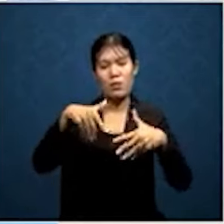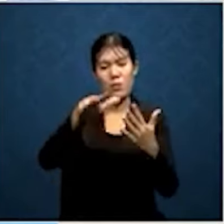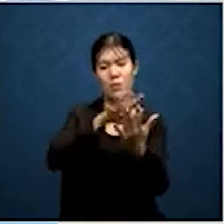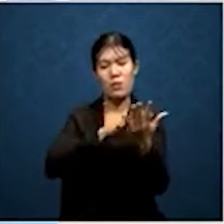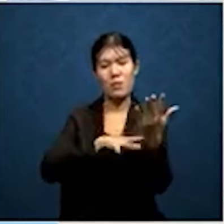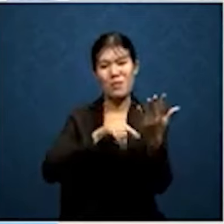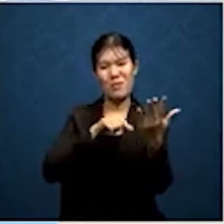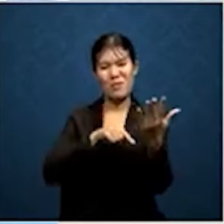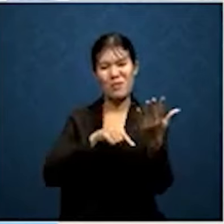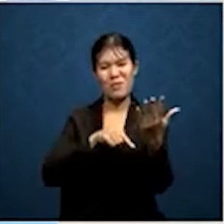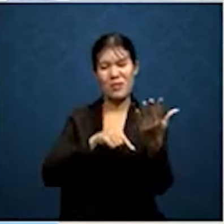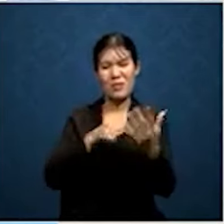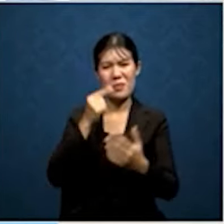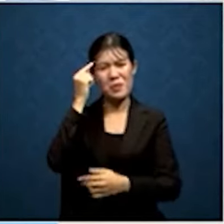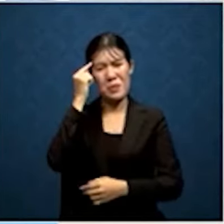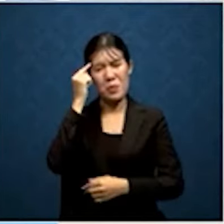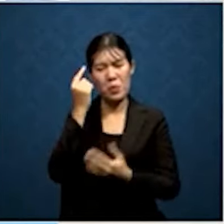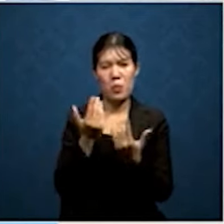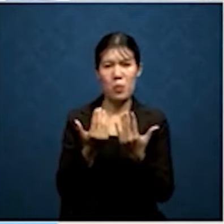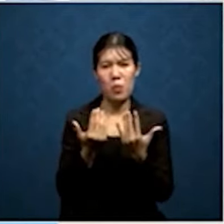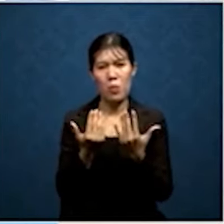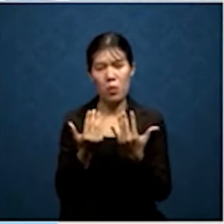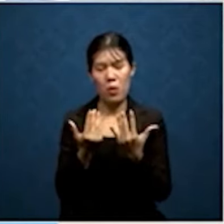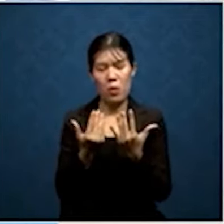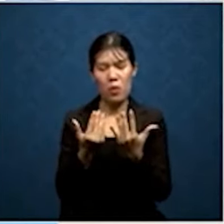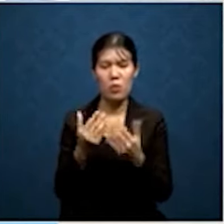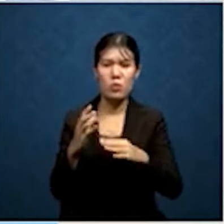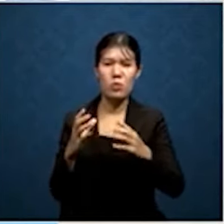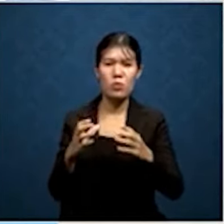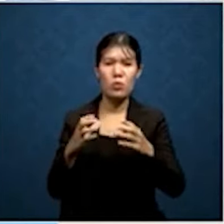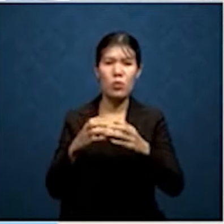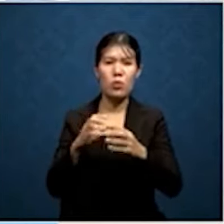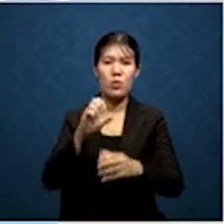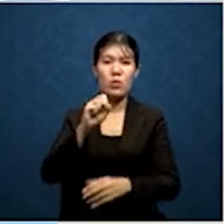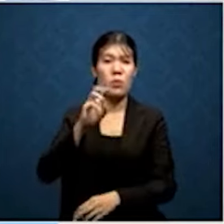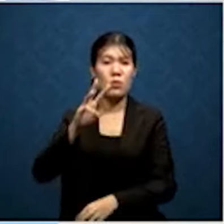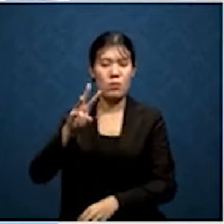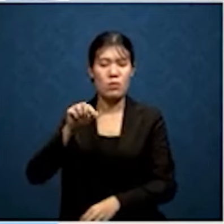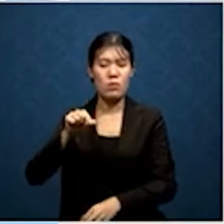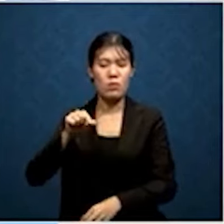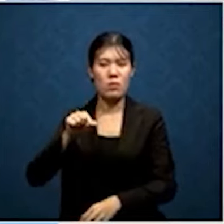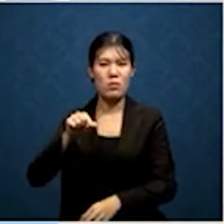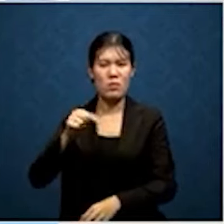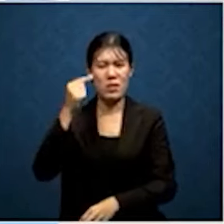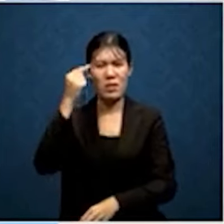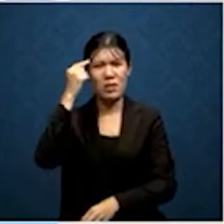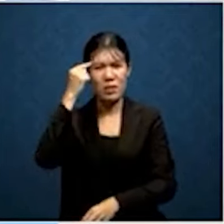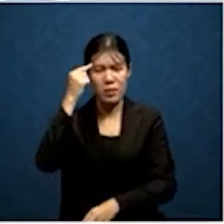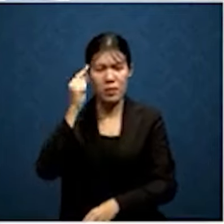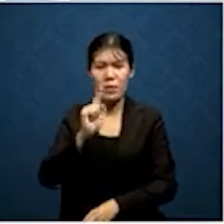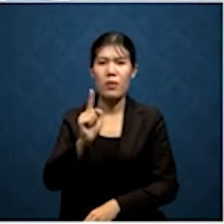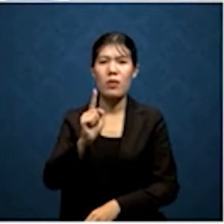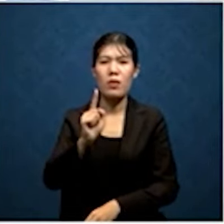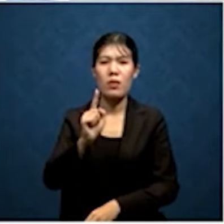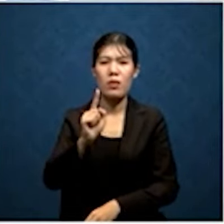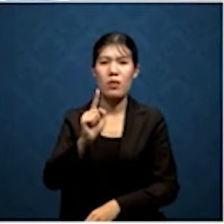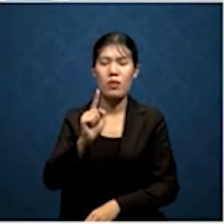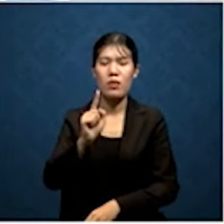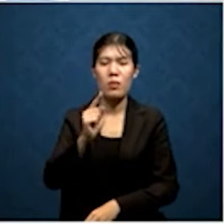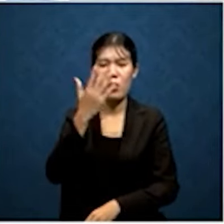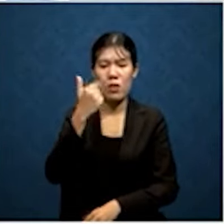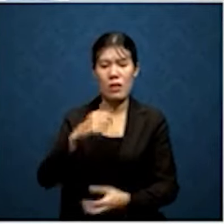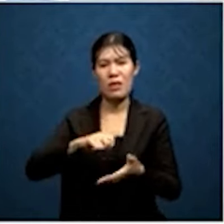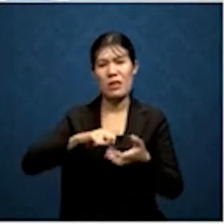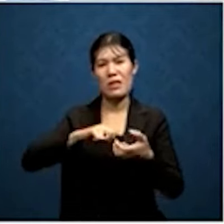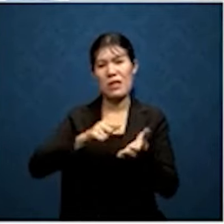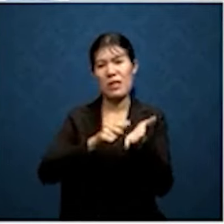ปบังคับให้สื่อท่านนั้นเนี่ยถอดเสื้อผ้าแล้วยังไปบันทึกวิดีโอบันทึกคลิปขณะดำรงตำแหน่งนายกเทศมนตรีเมืองบ้